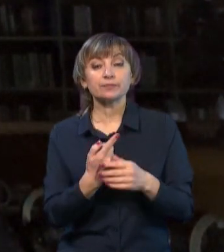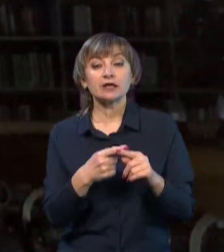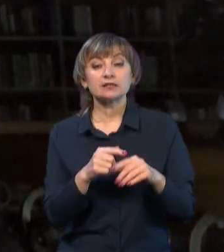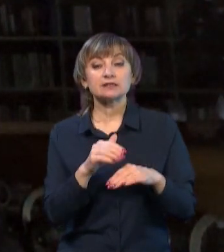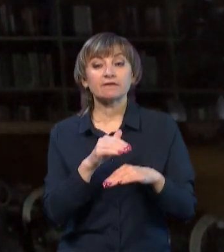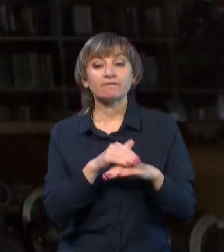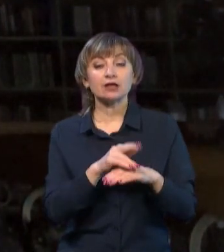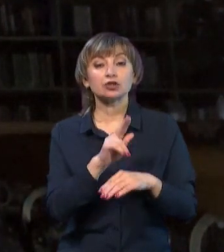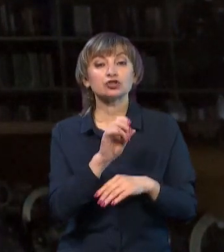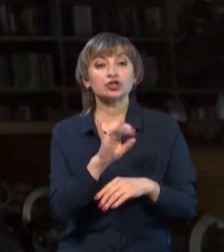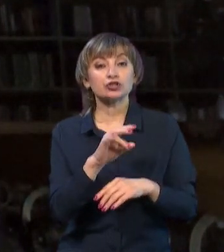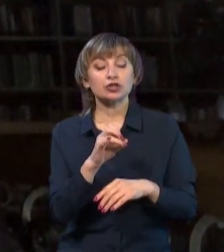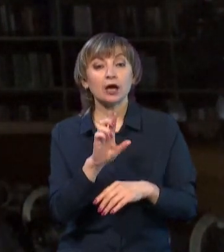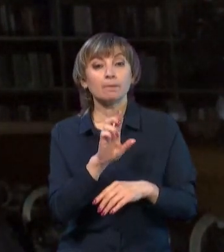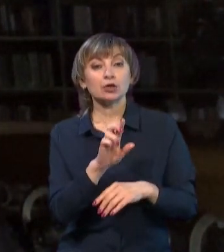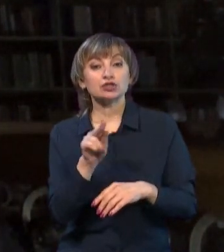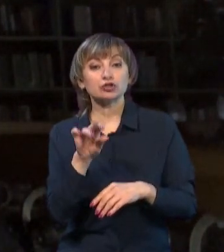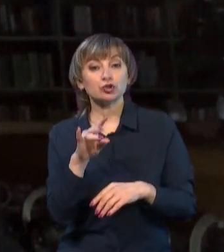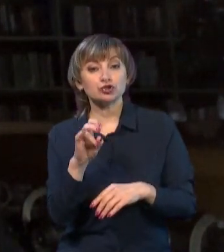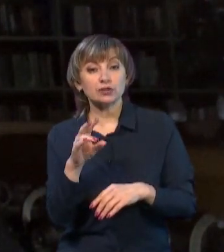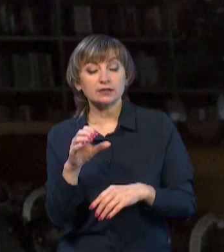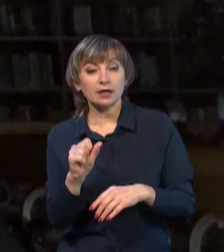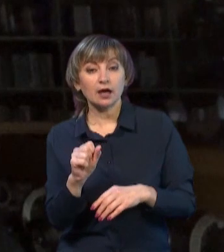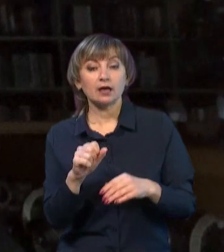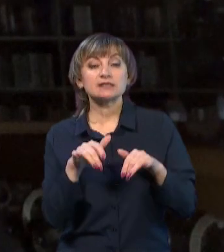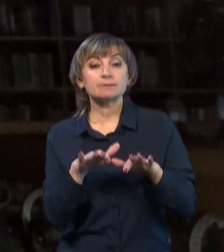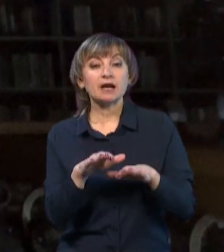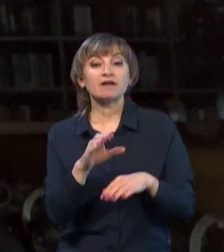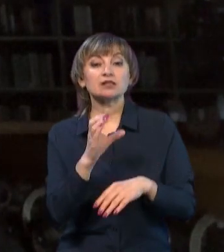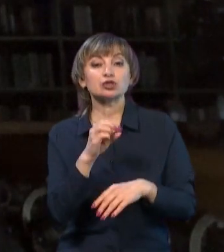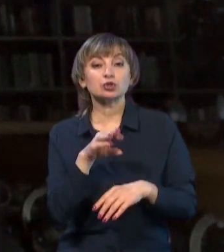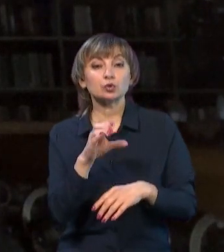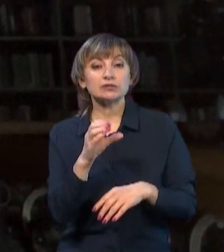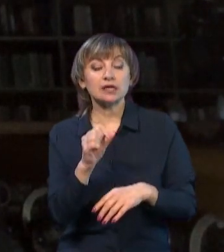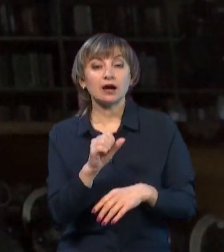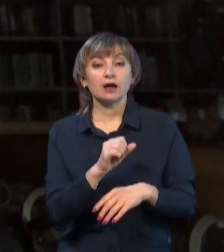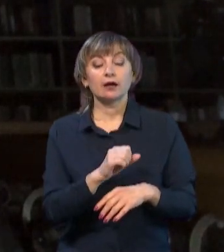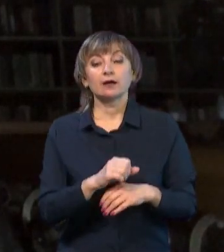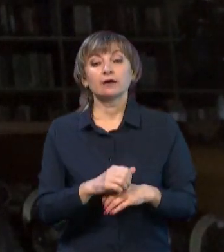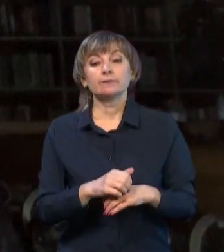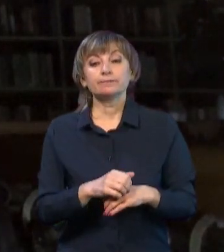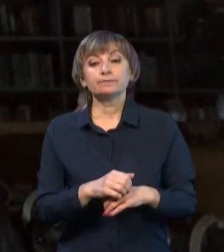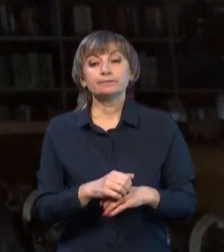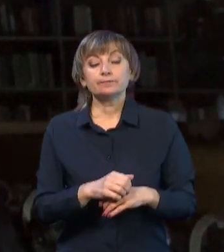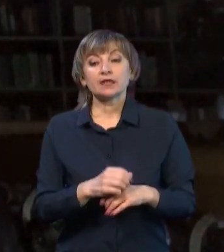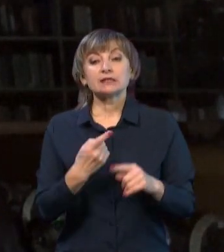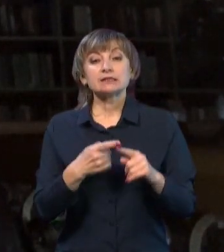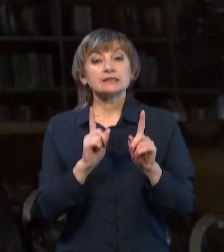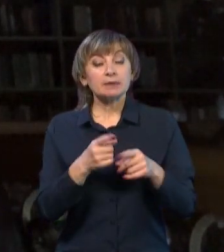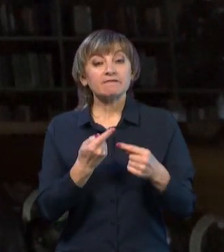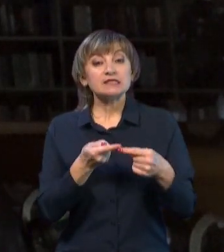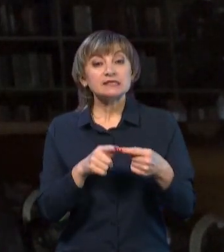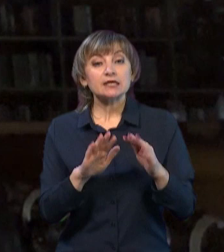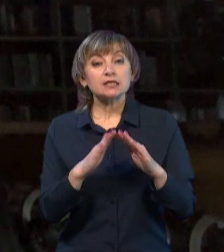«Фактор Черчилля» Бориса Джонсона та «Справа Стуса» Вахтанга Кіпіані. І це справді ті